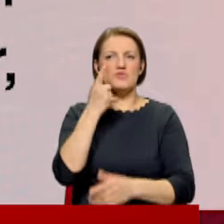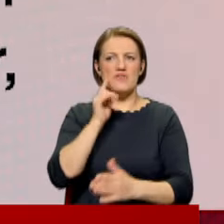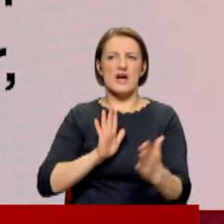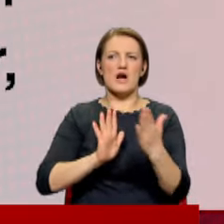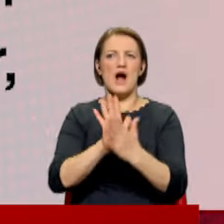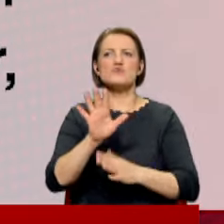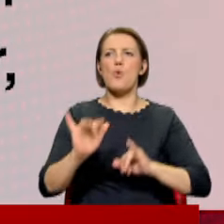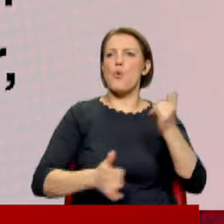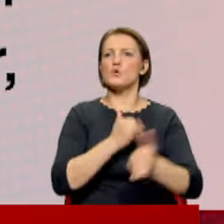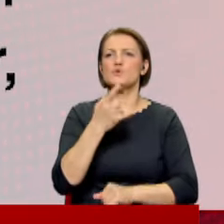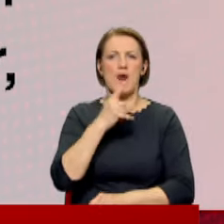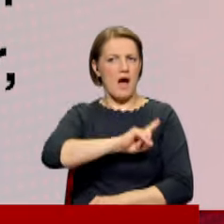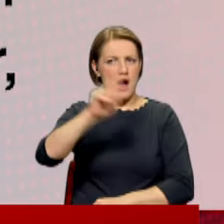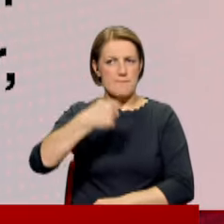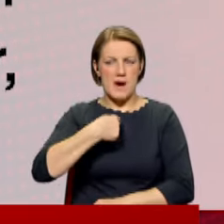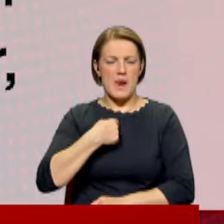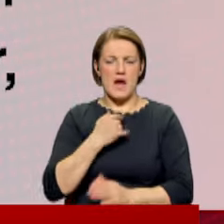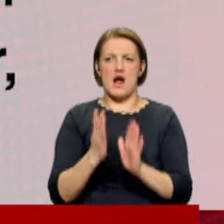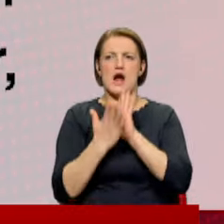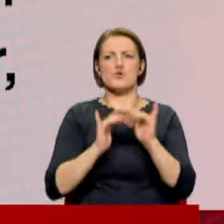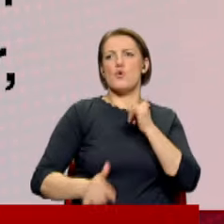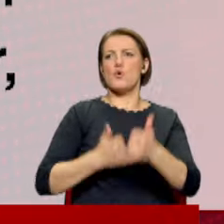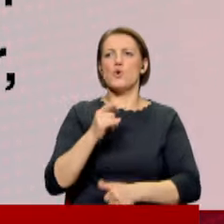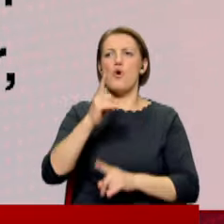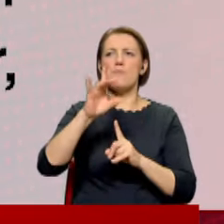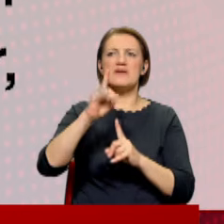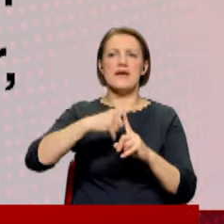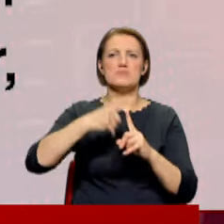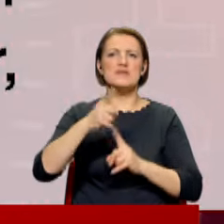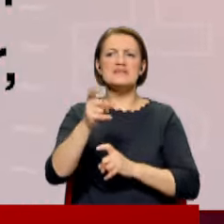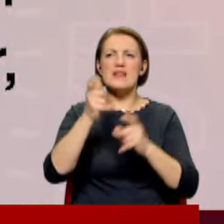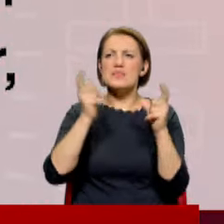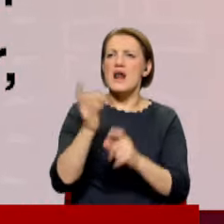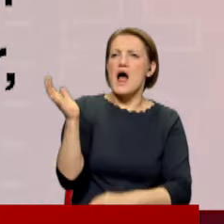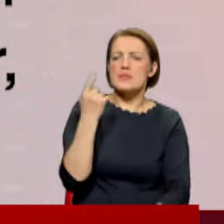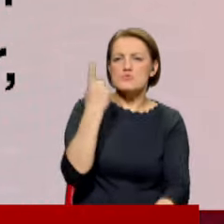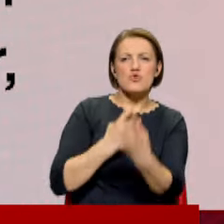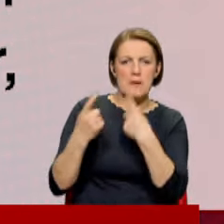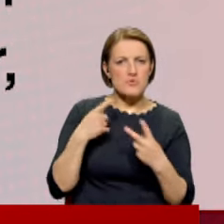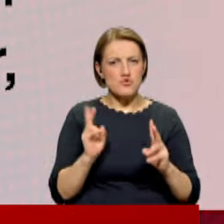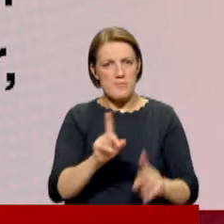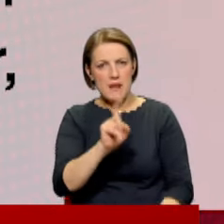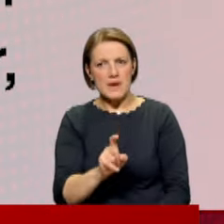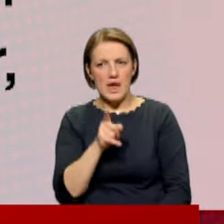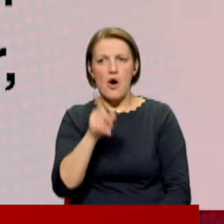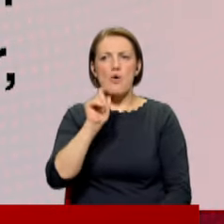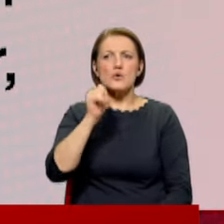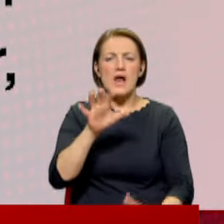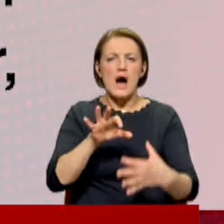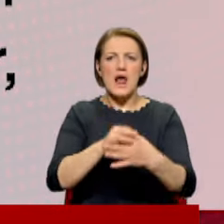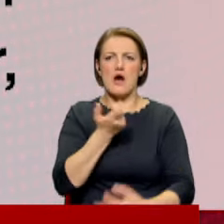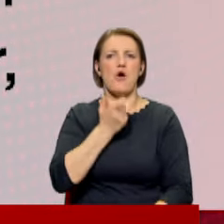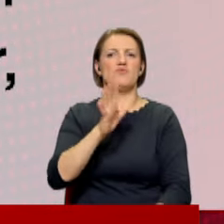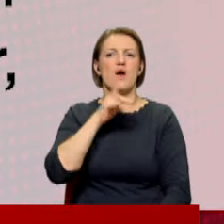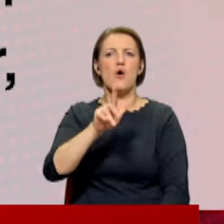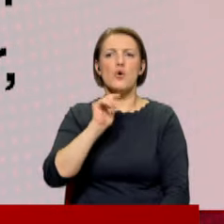karşı kumpas diyorlar. Hayır, bana karşı kumpas. 15 Temmuz'daki silahları nereden aldığımı sormaları normal mi? O günle ilgili kanun